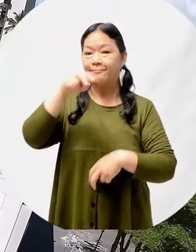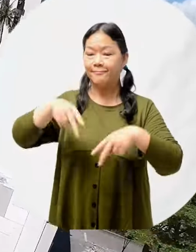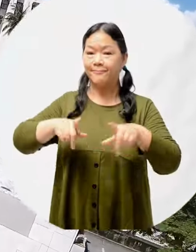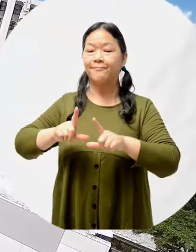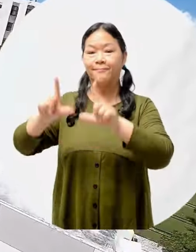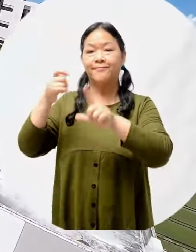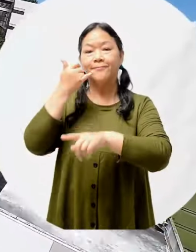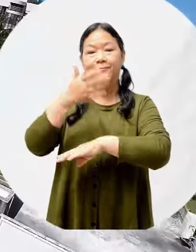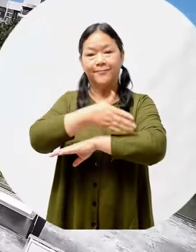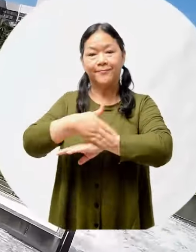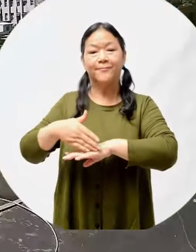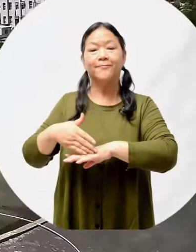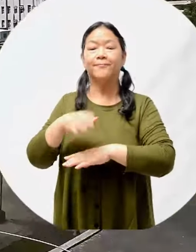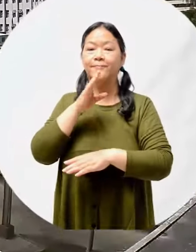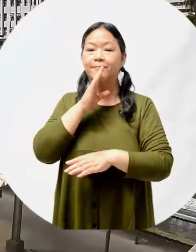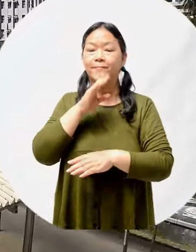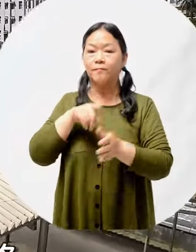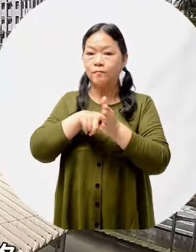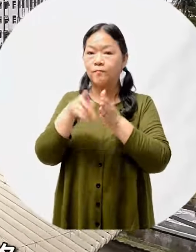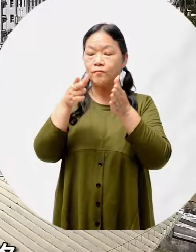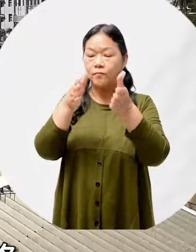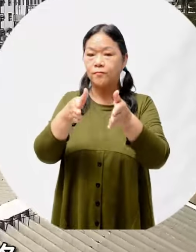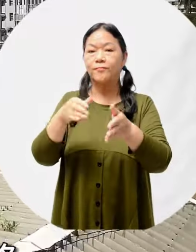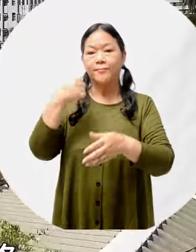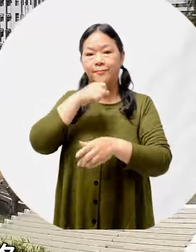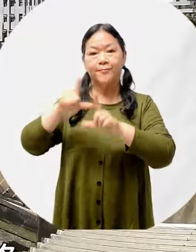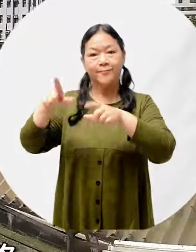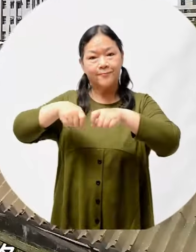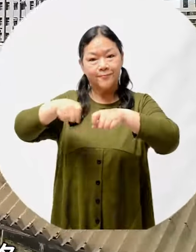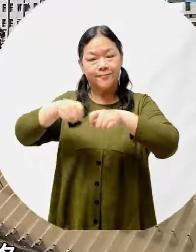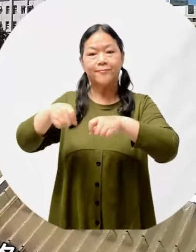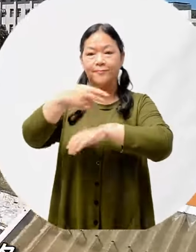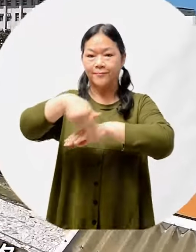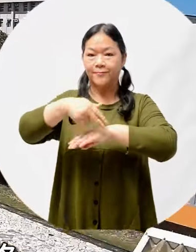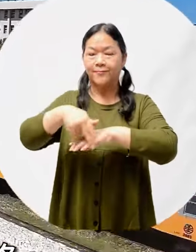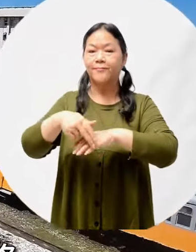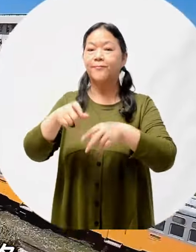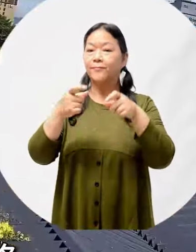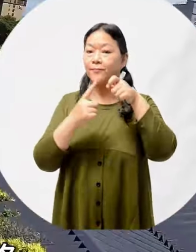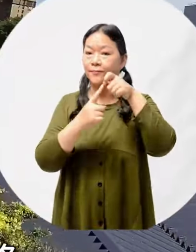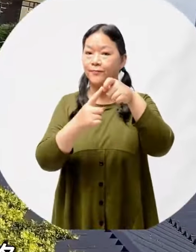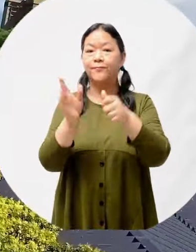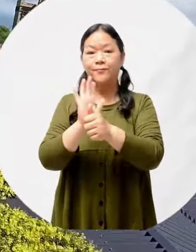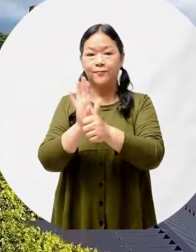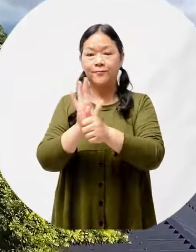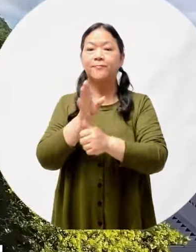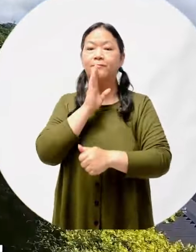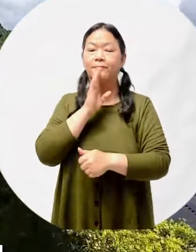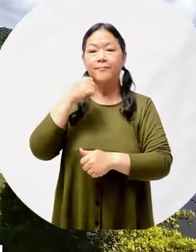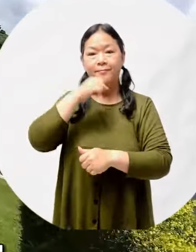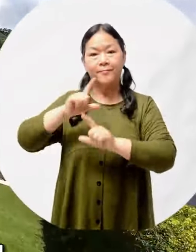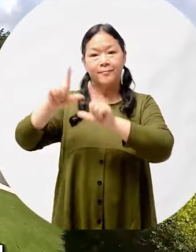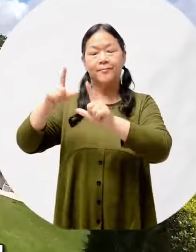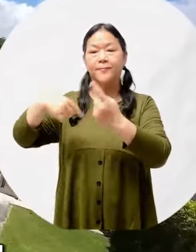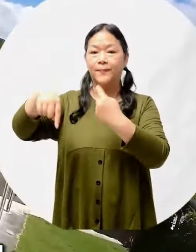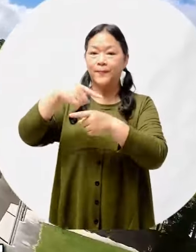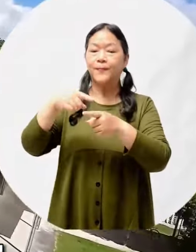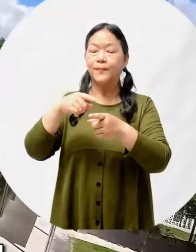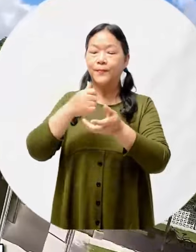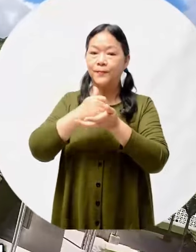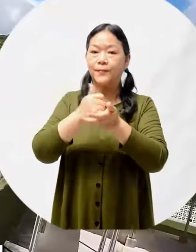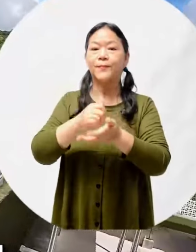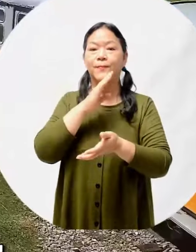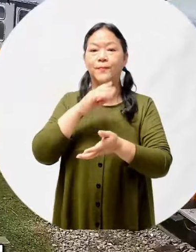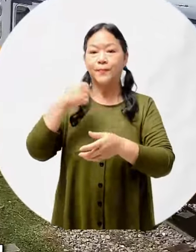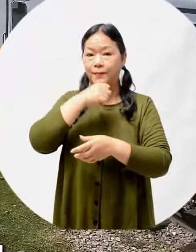台湾好行东部海岸线是专为旅游台东规划设计的公车服务，从台东转运